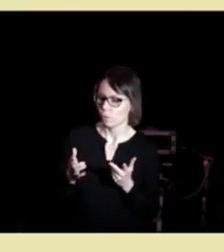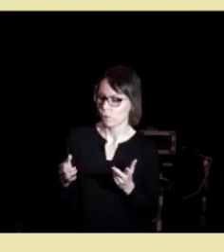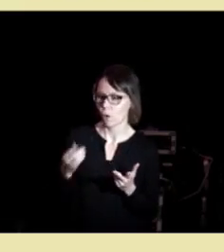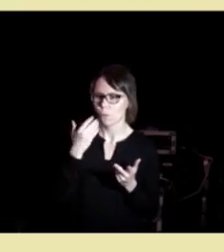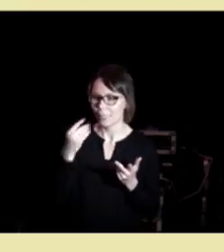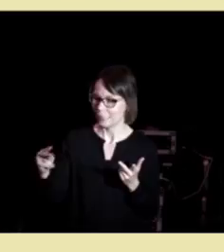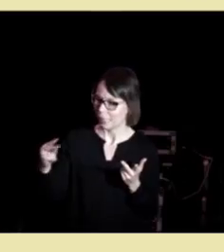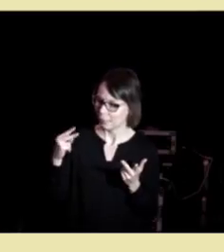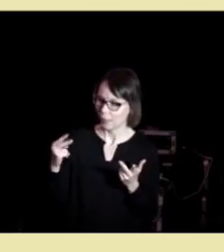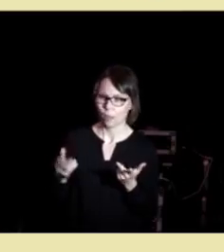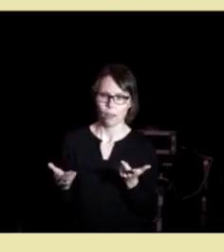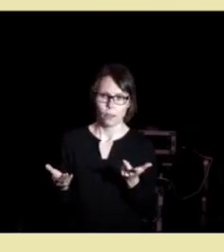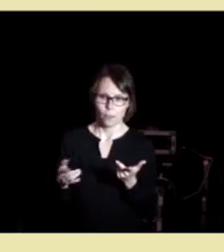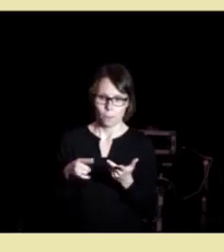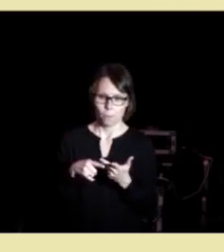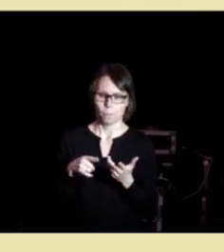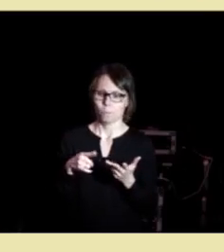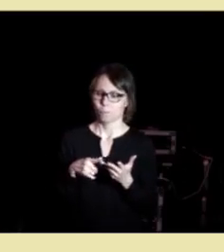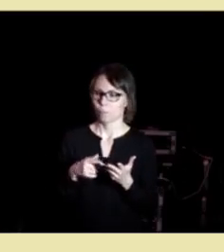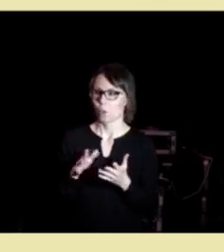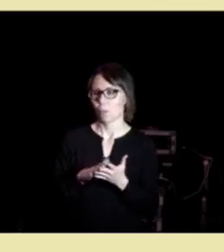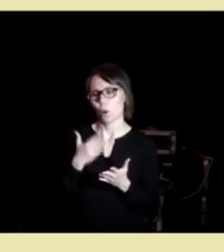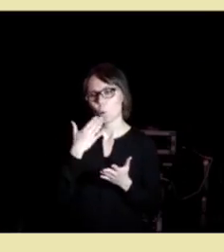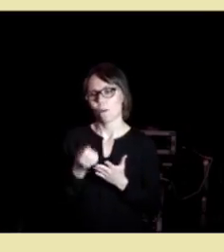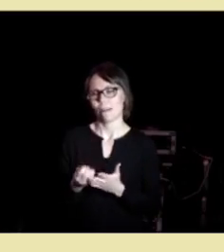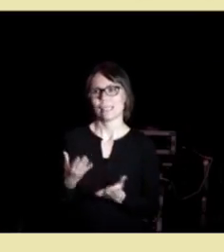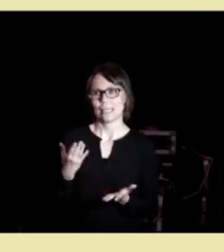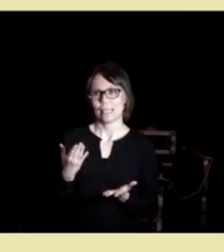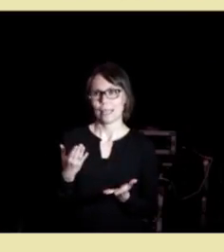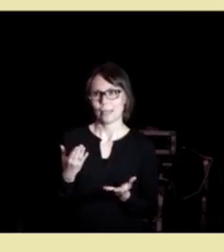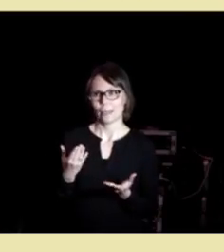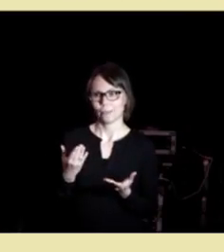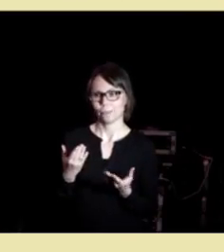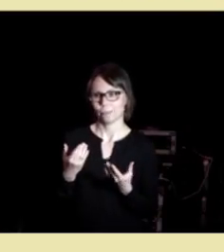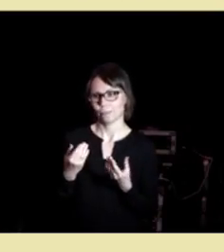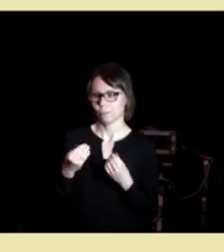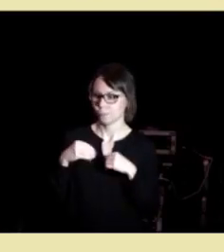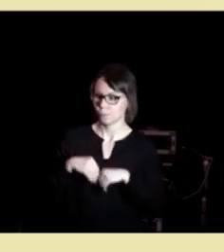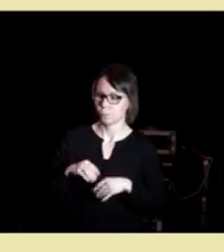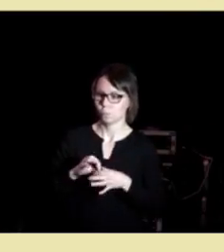sett. Og vi har med oss gode verdier om